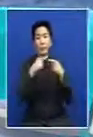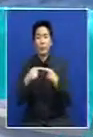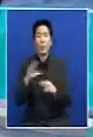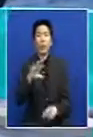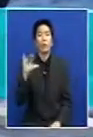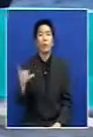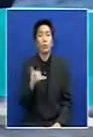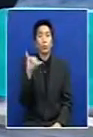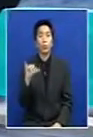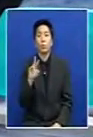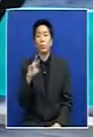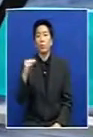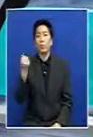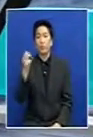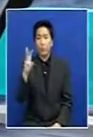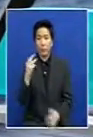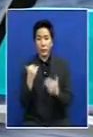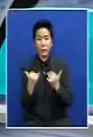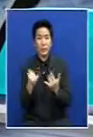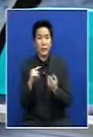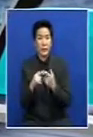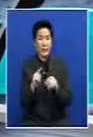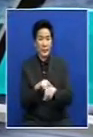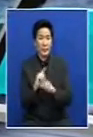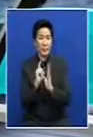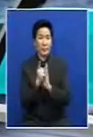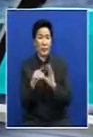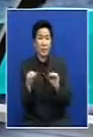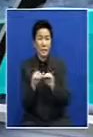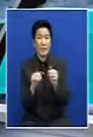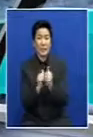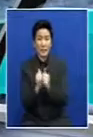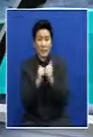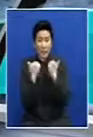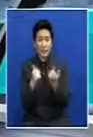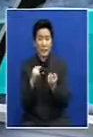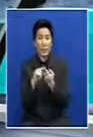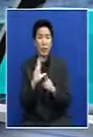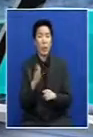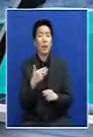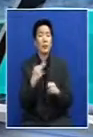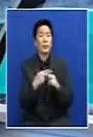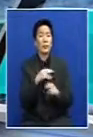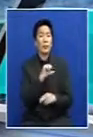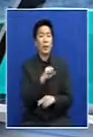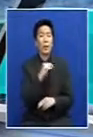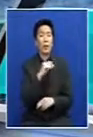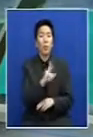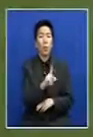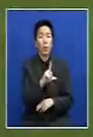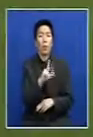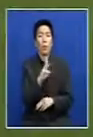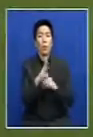ที่บอลยูโร2016กันบ้างนะครับอีกไม่กี่นาทีจะแข่งขันกันแล้วนะครับระหว่างทีมชาติสโลวาเกียกับทีมชาติเยอรม